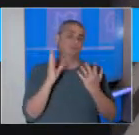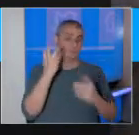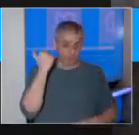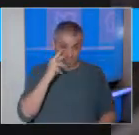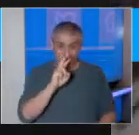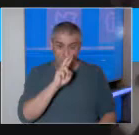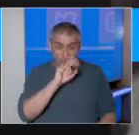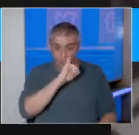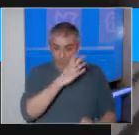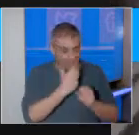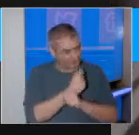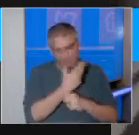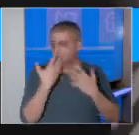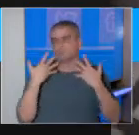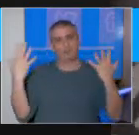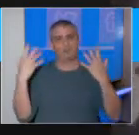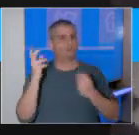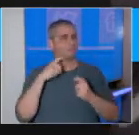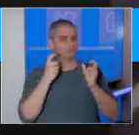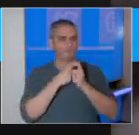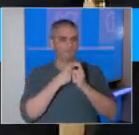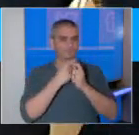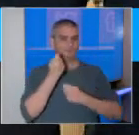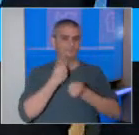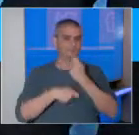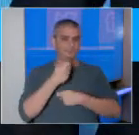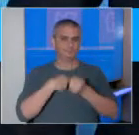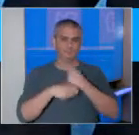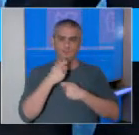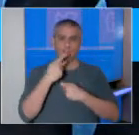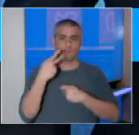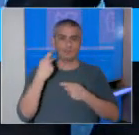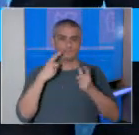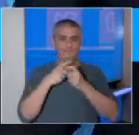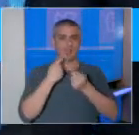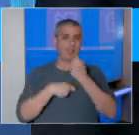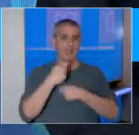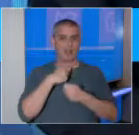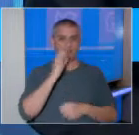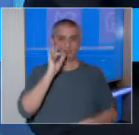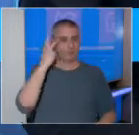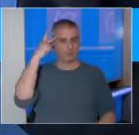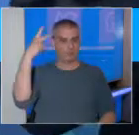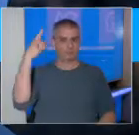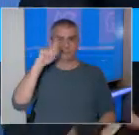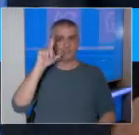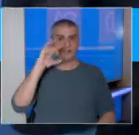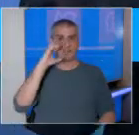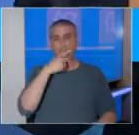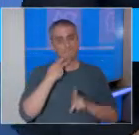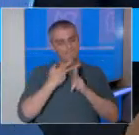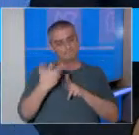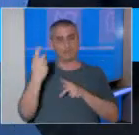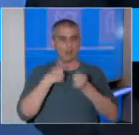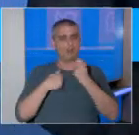רואי יעבור זה יהיה ענק. אז תראה, יש את מפלגת הכלכלית, מפלגה הכלכלית ככה נקראת, של פרופסור זליכה, מדבר רק כלכלה,